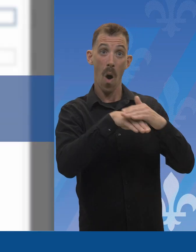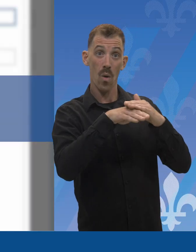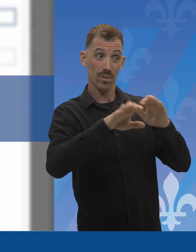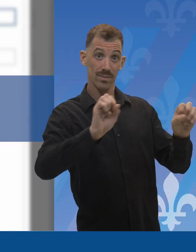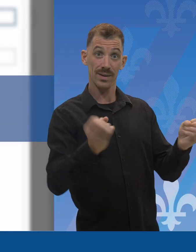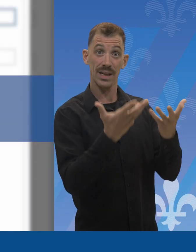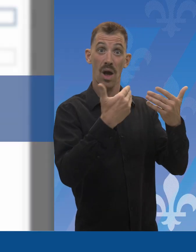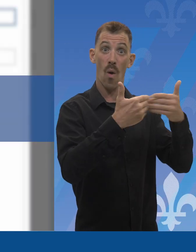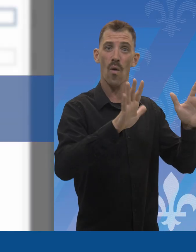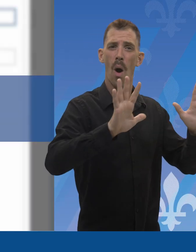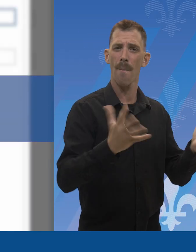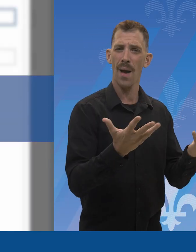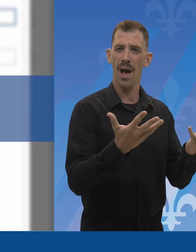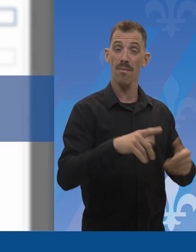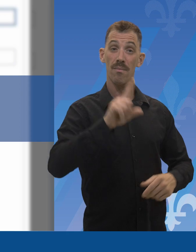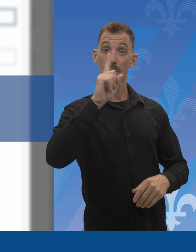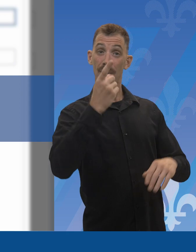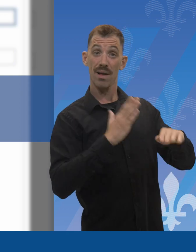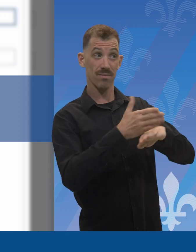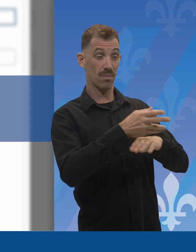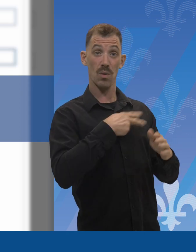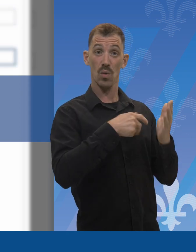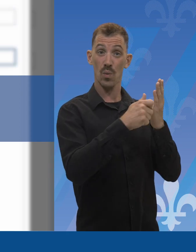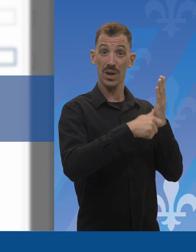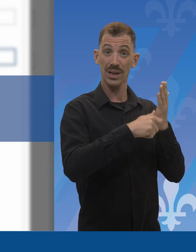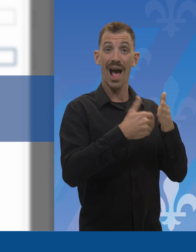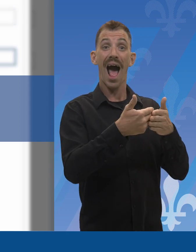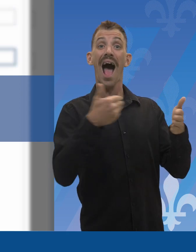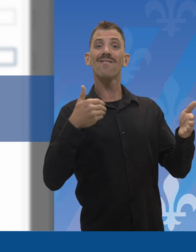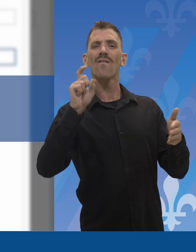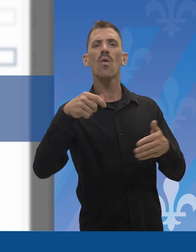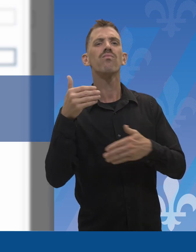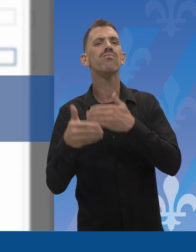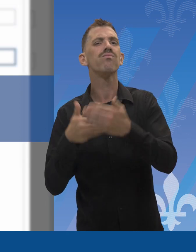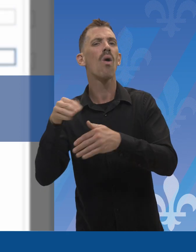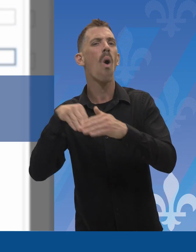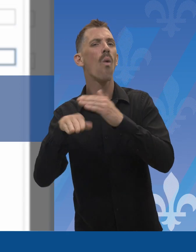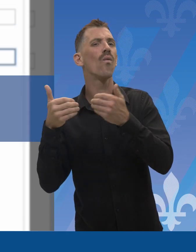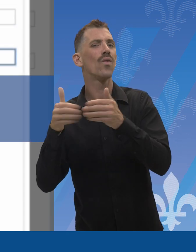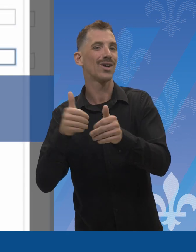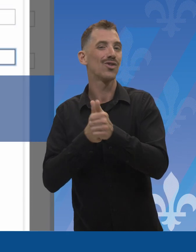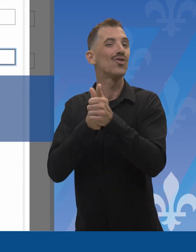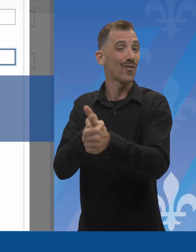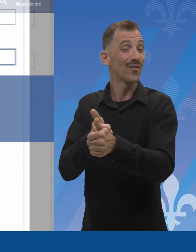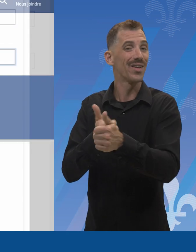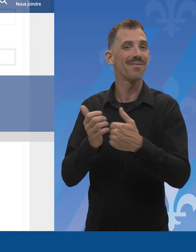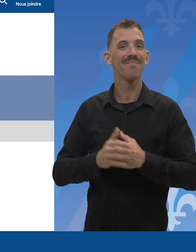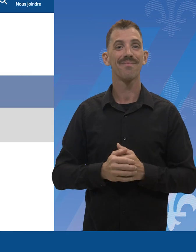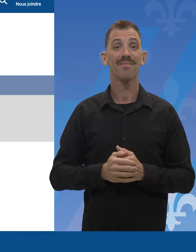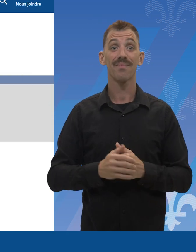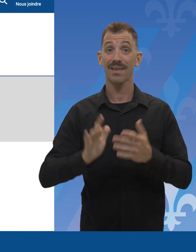compte. Avant la première utilisation de Mon dossier, vous devrez suivre la procédure de création de compte.